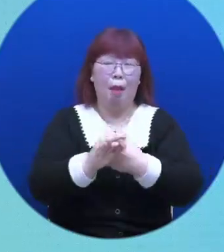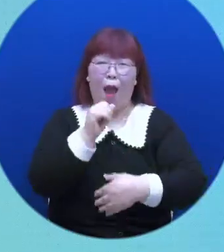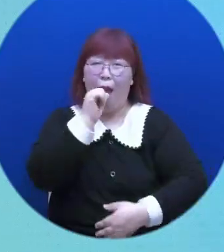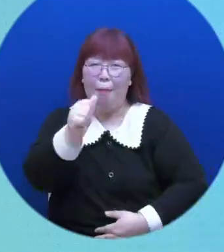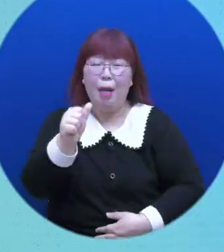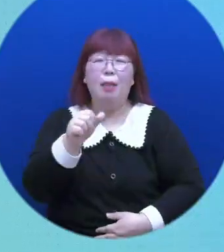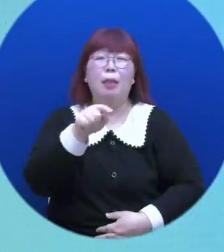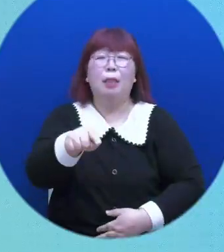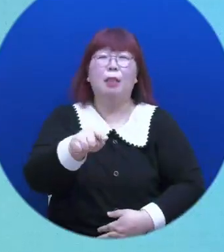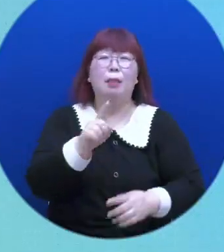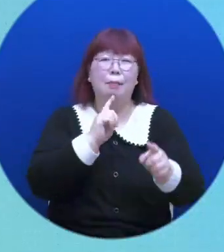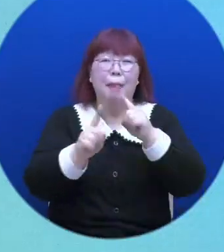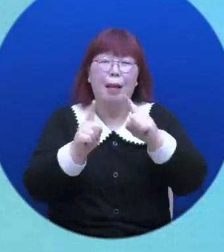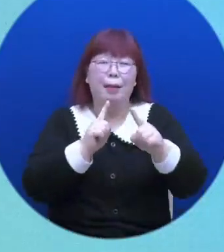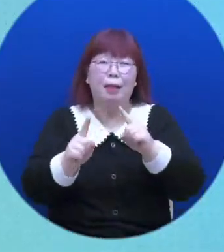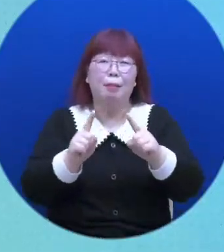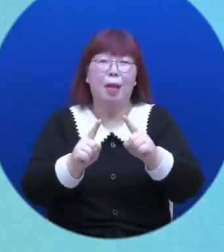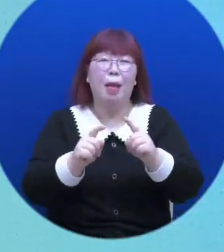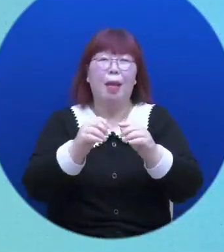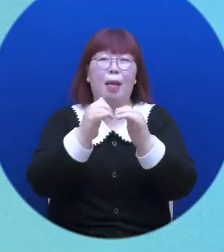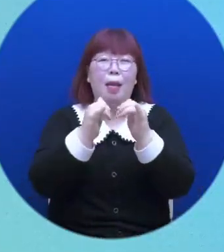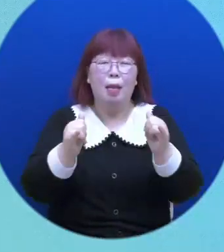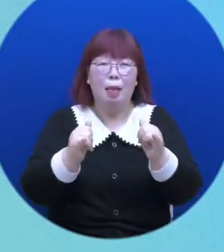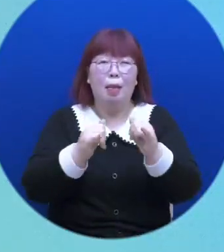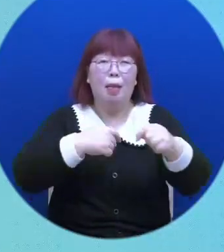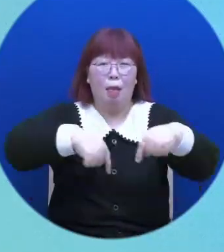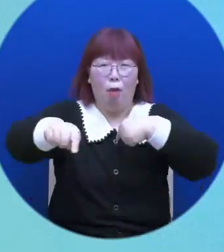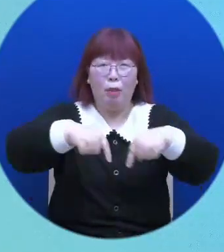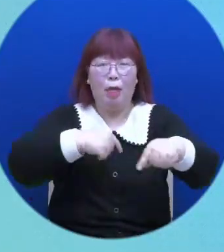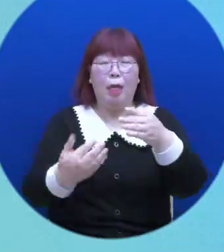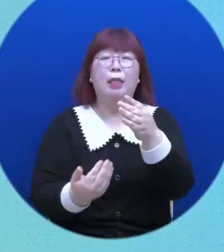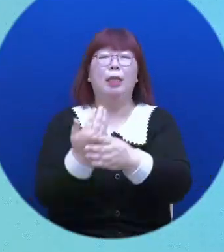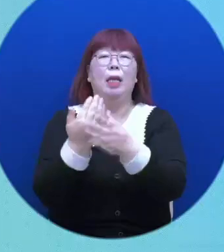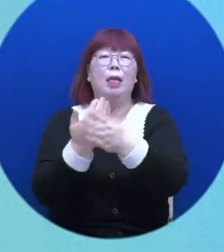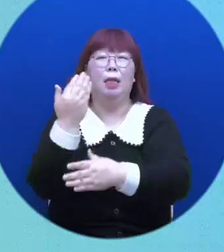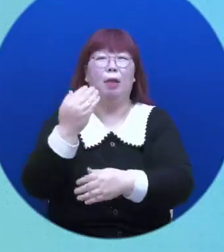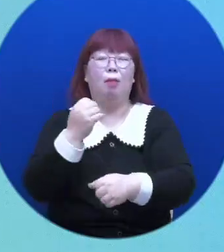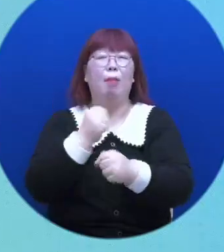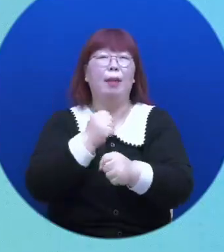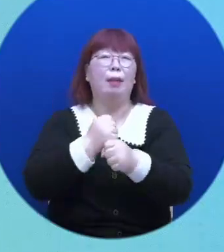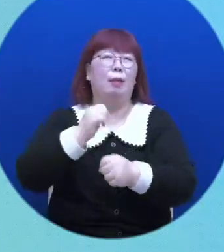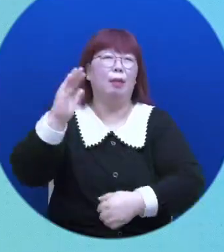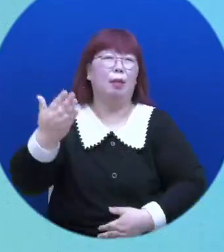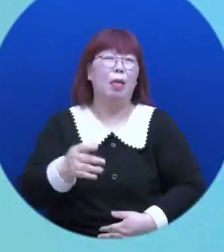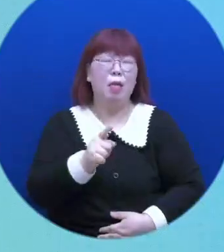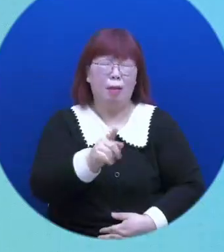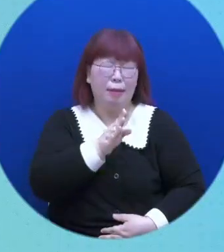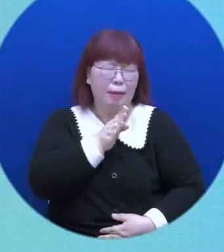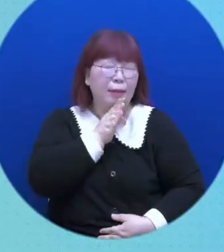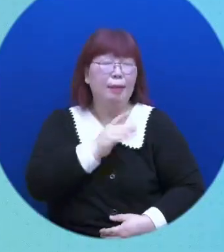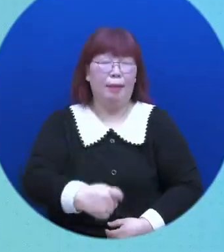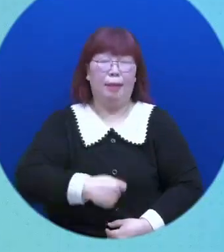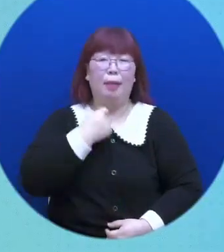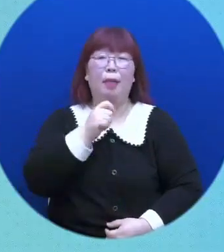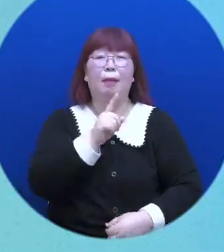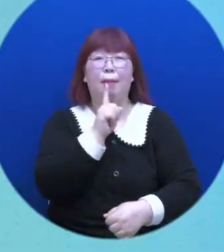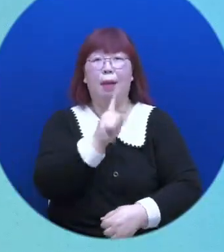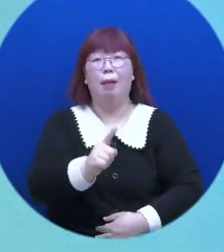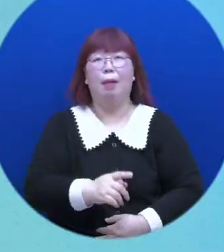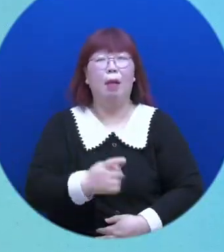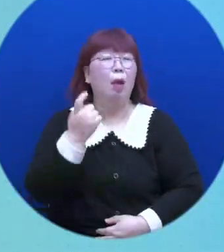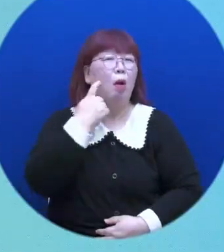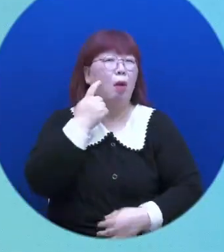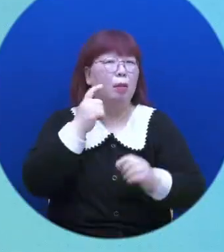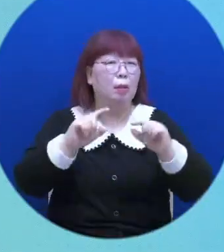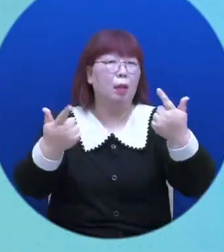반드시 그 말씀의 역사가 일어나도록 만들어 주어요. 이건 진리입니다. 이거는